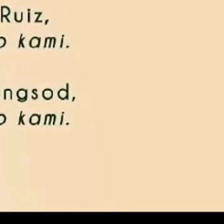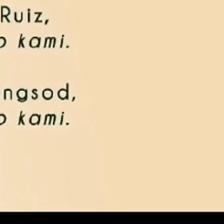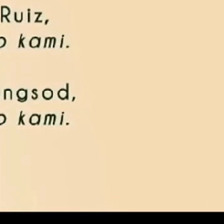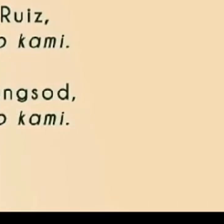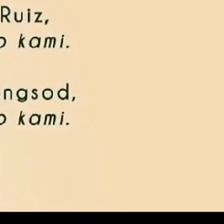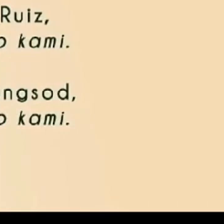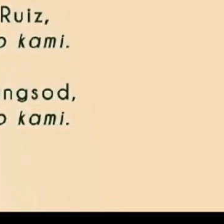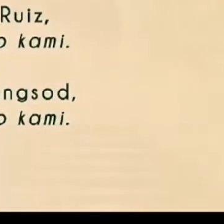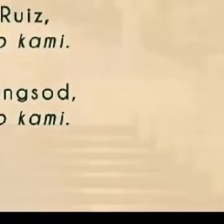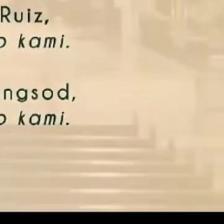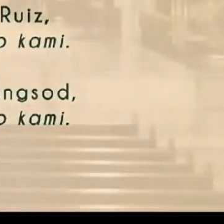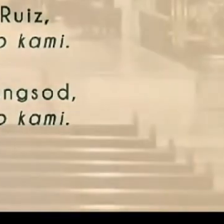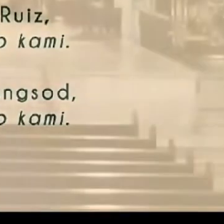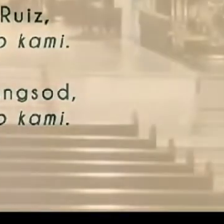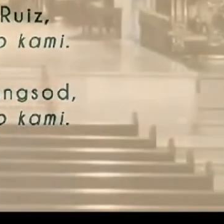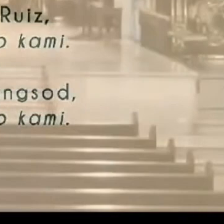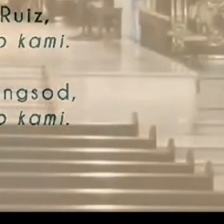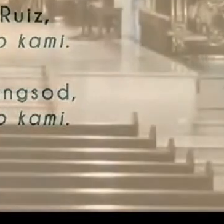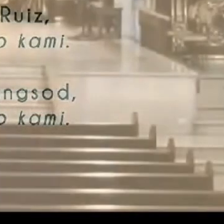kami.